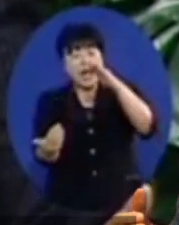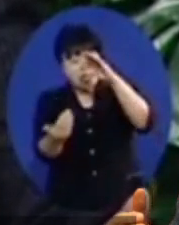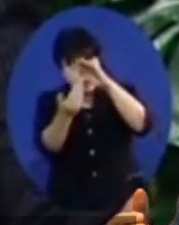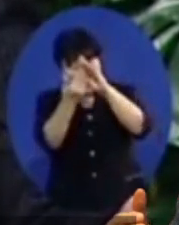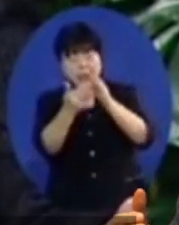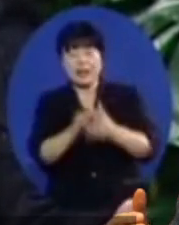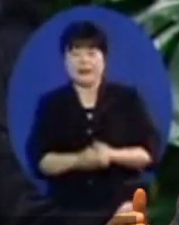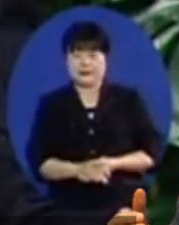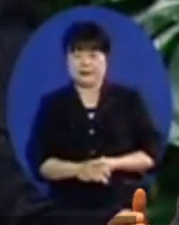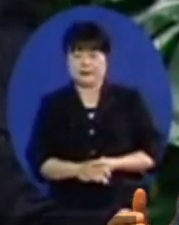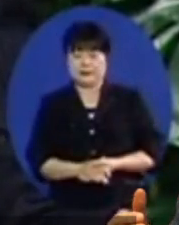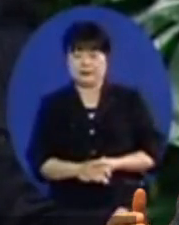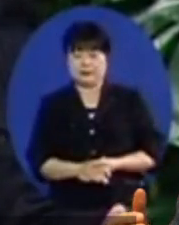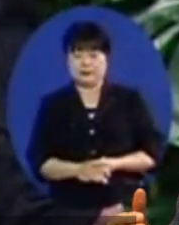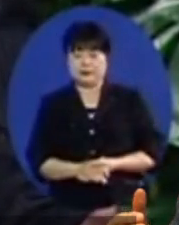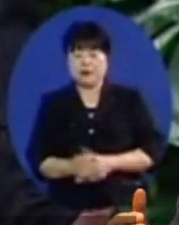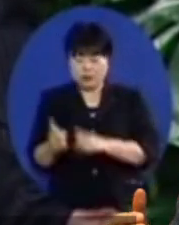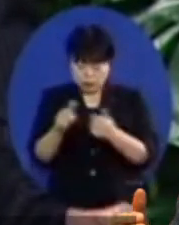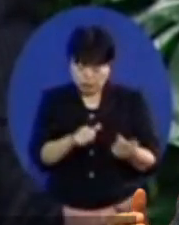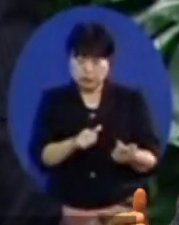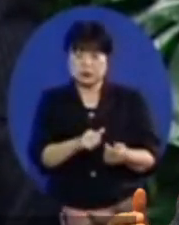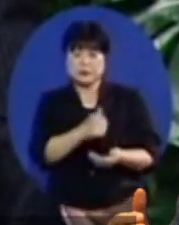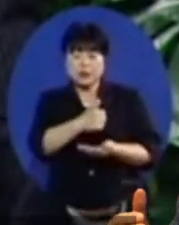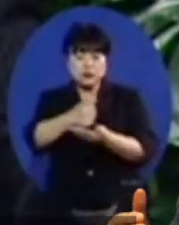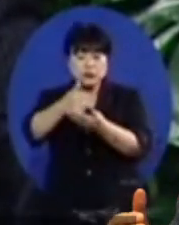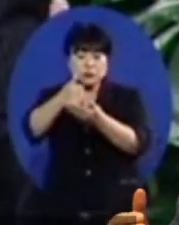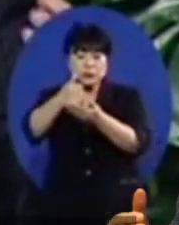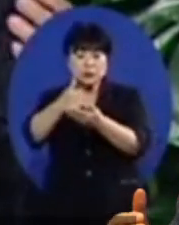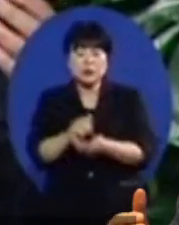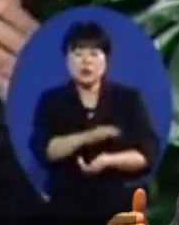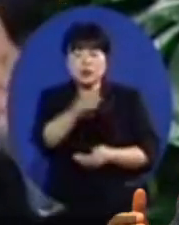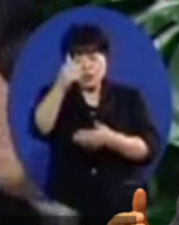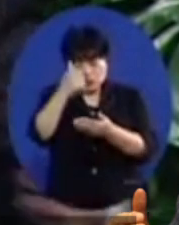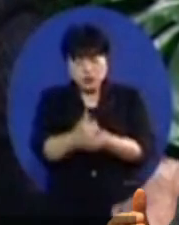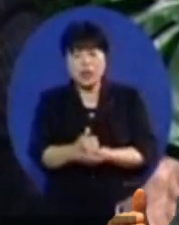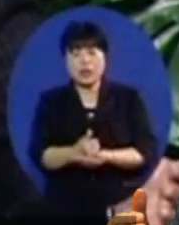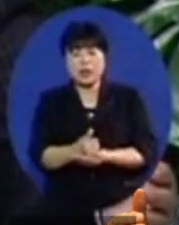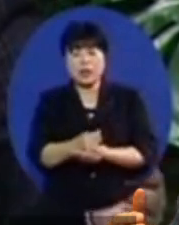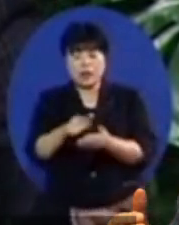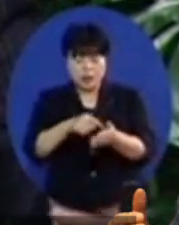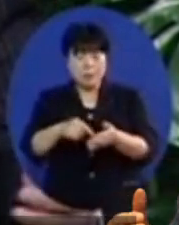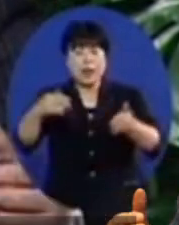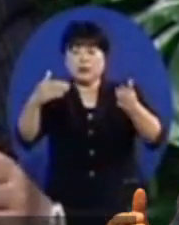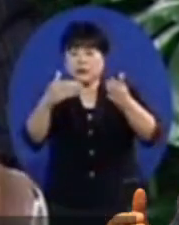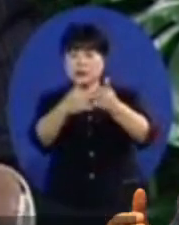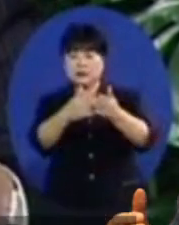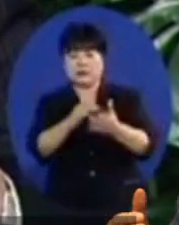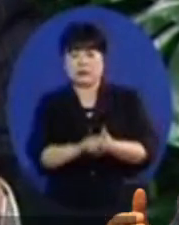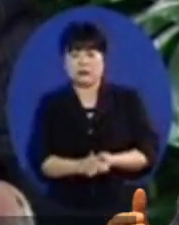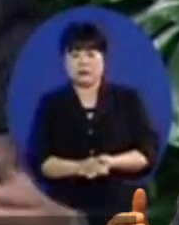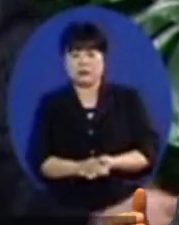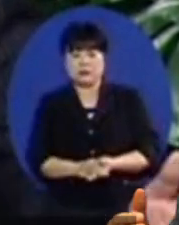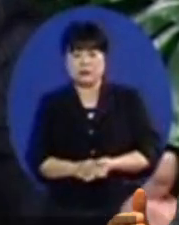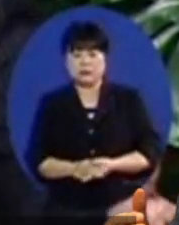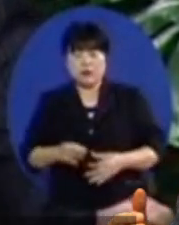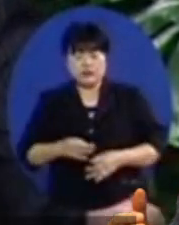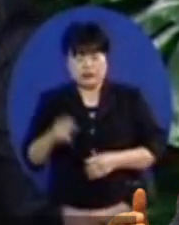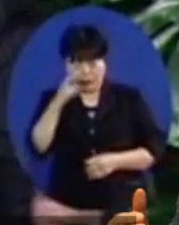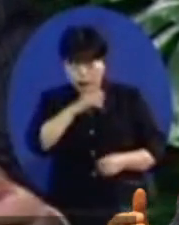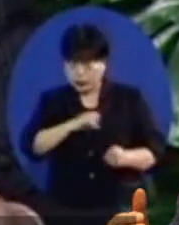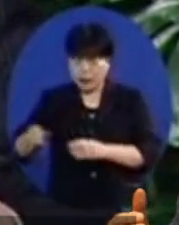하시고 운명하시는데 주님은 우리의 죄를 다 청산하시고 불의와 추악을